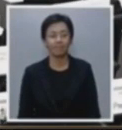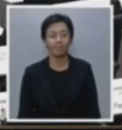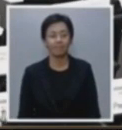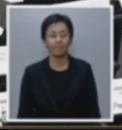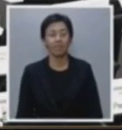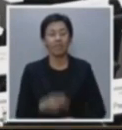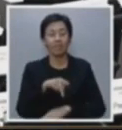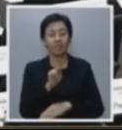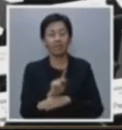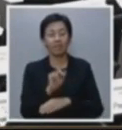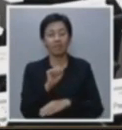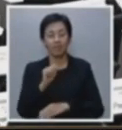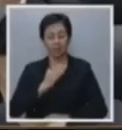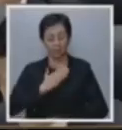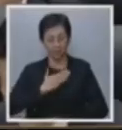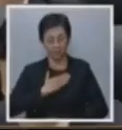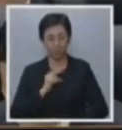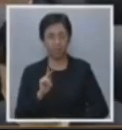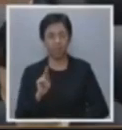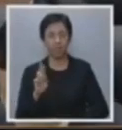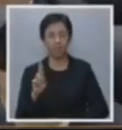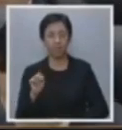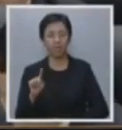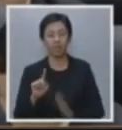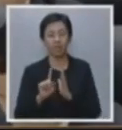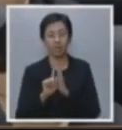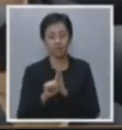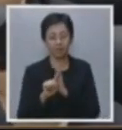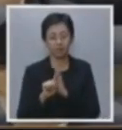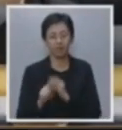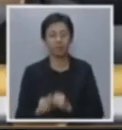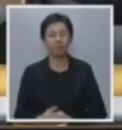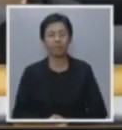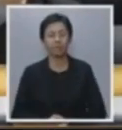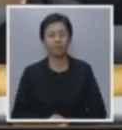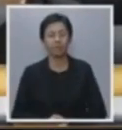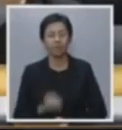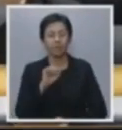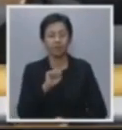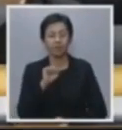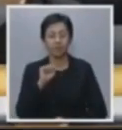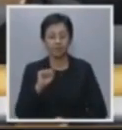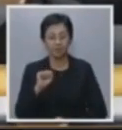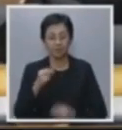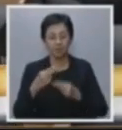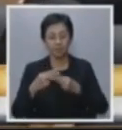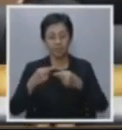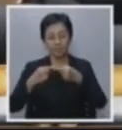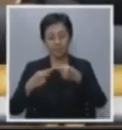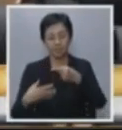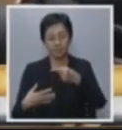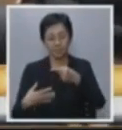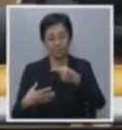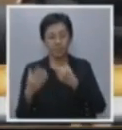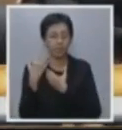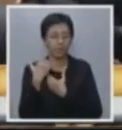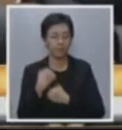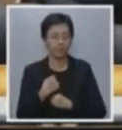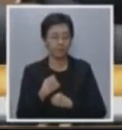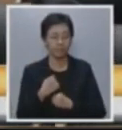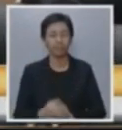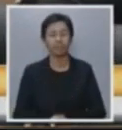ับเรียนท่านประธานสภาที่เคารพผมกรจาติกวนิชสมาชิกสภาผู้แทนราษฎรในระบบบัญชีรายชื่อพรรคประชาธิปัต